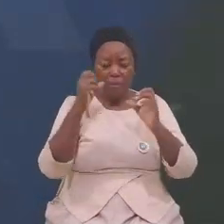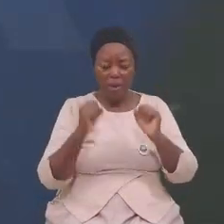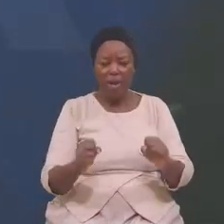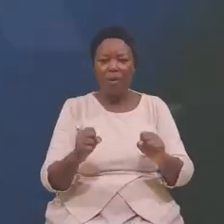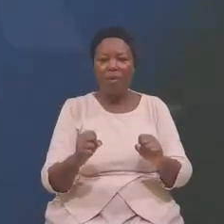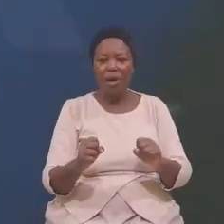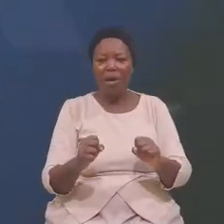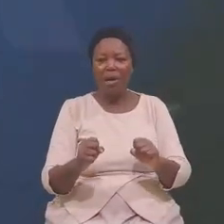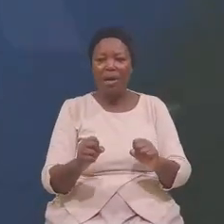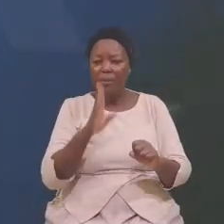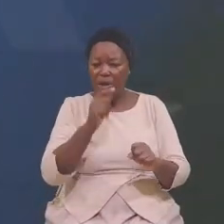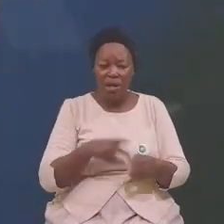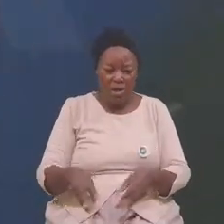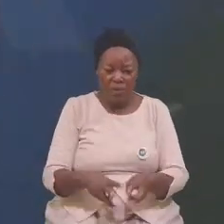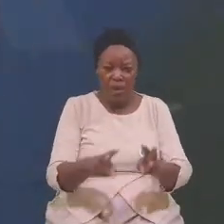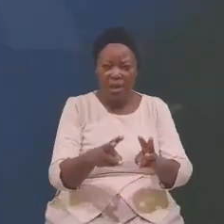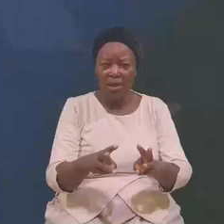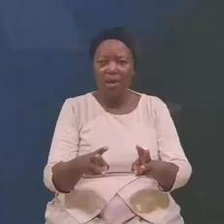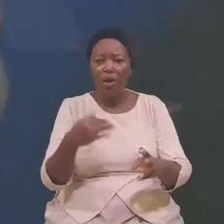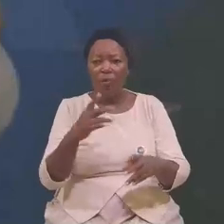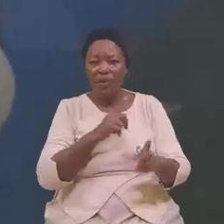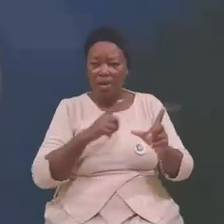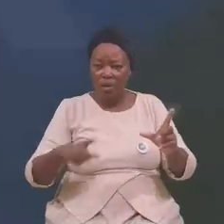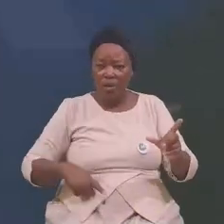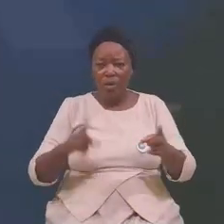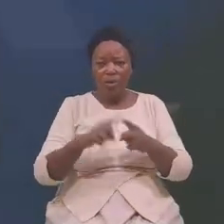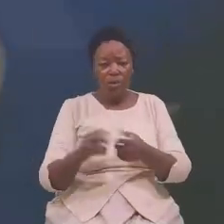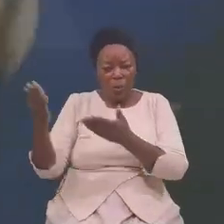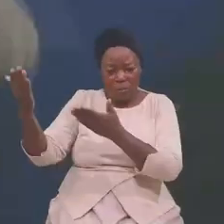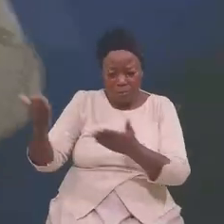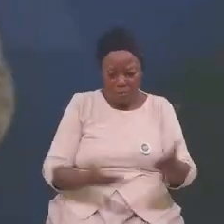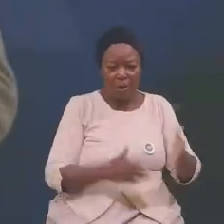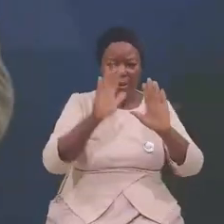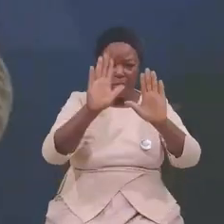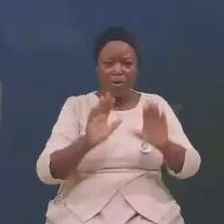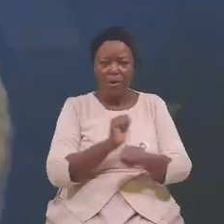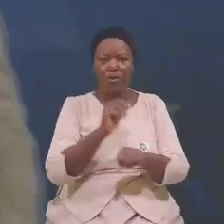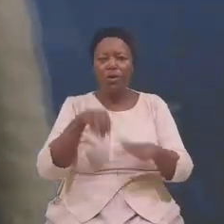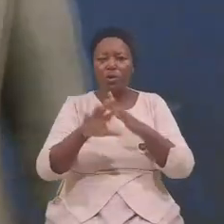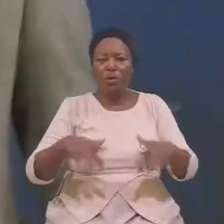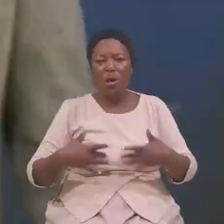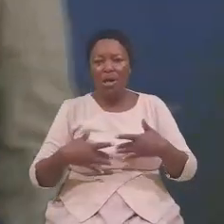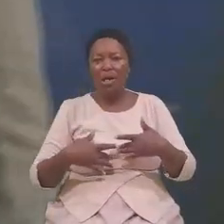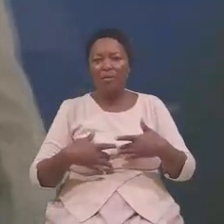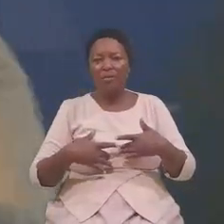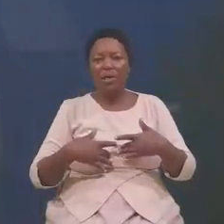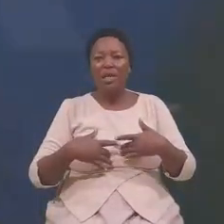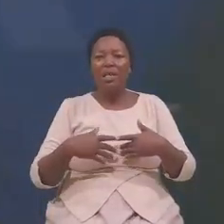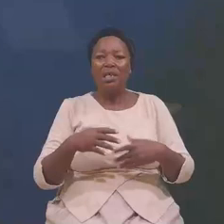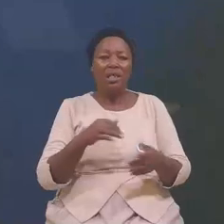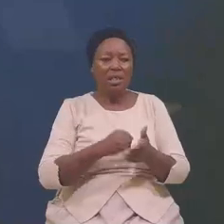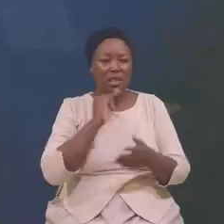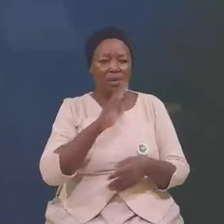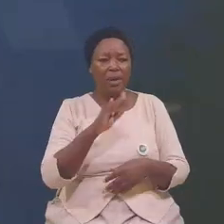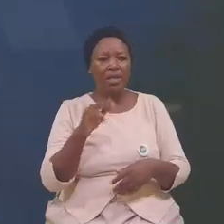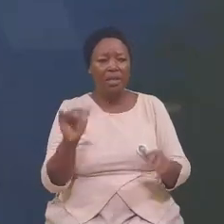un canal du Seigneur pour envoyer des miracles dans ta vie. C'est pas le même prophète